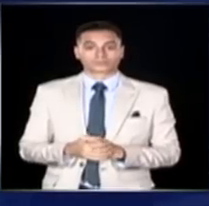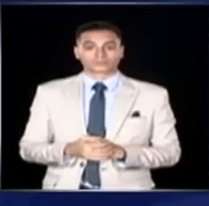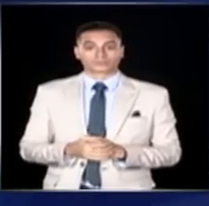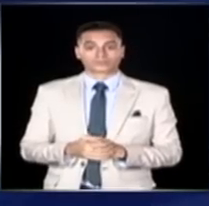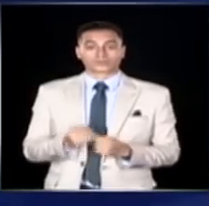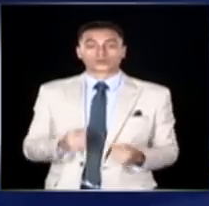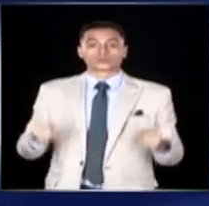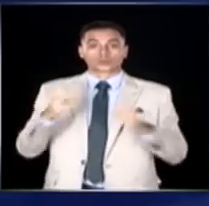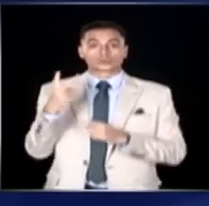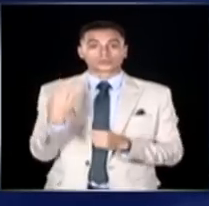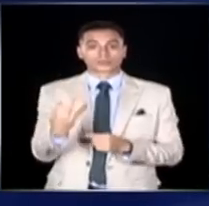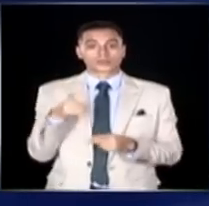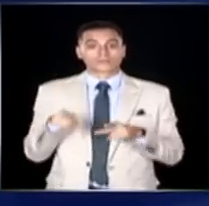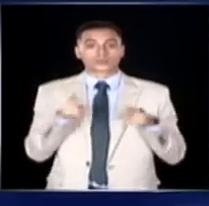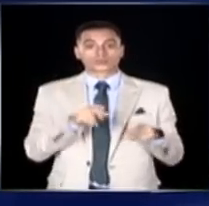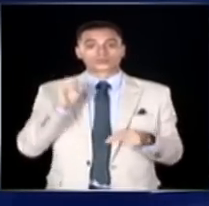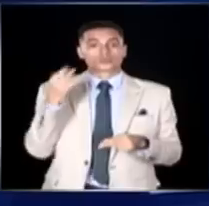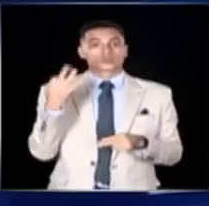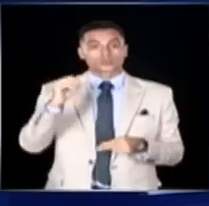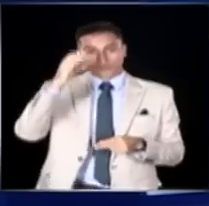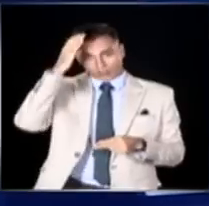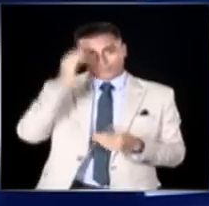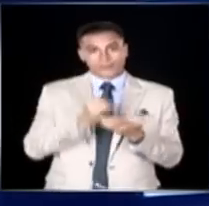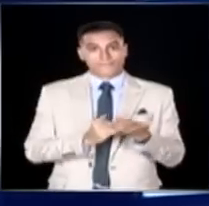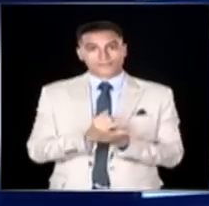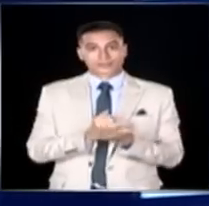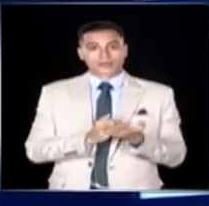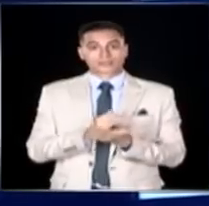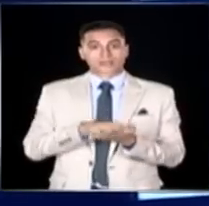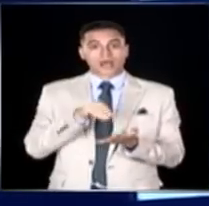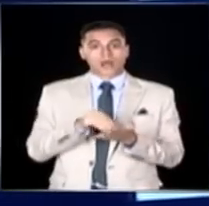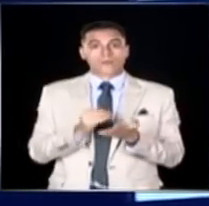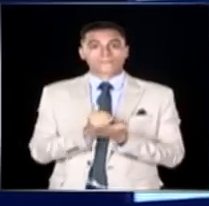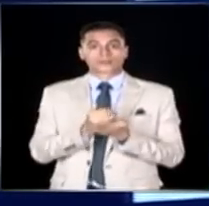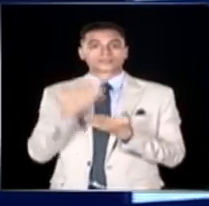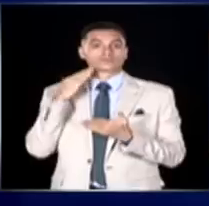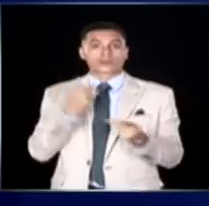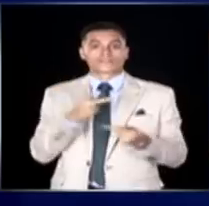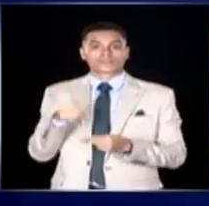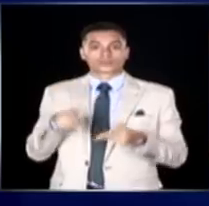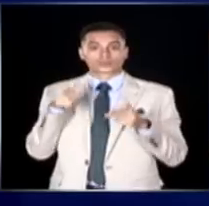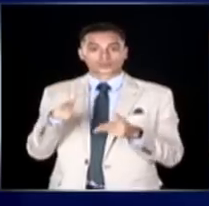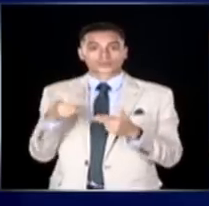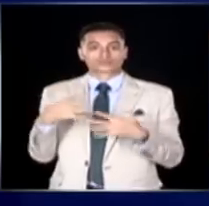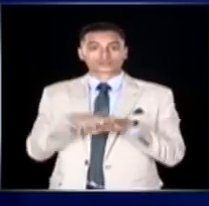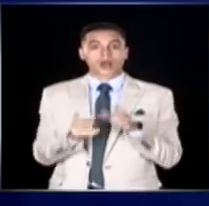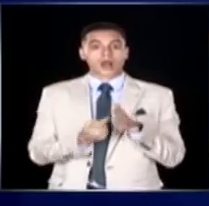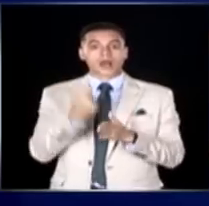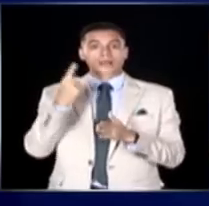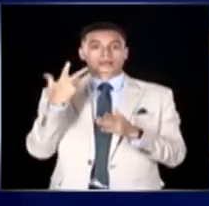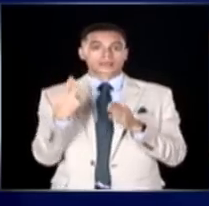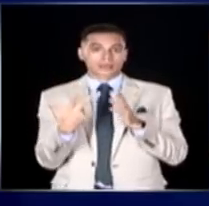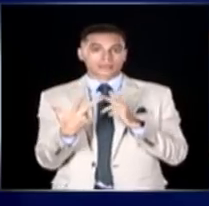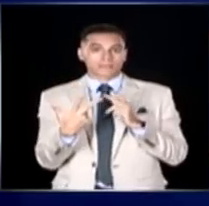دور ال 32 من الموسم ال 13 عباقرة المدارس، وأول مدرسة مشرفانا في الاستوديو بتشارك لتالت